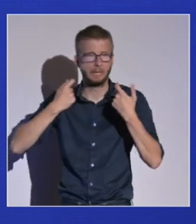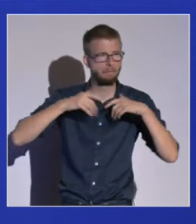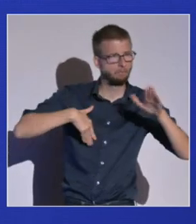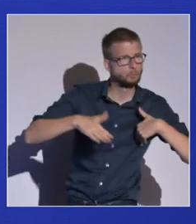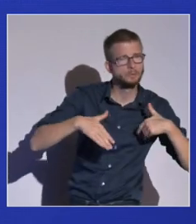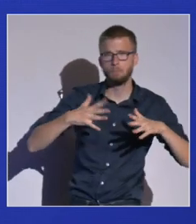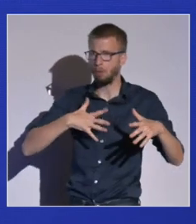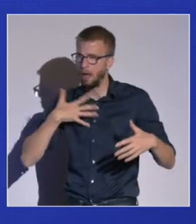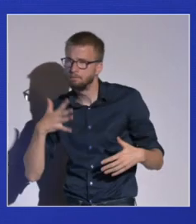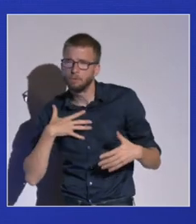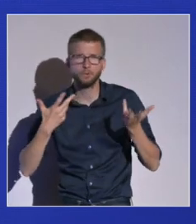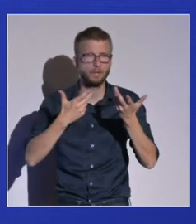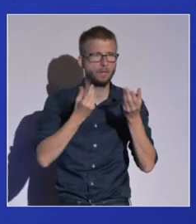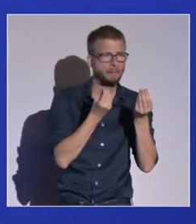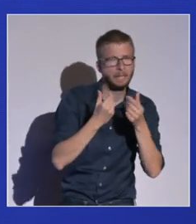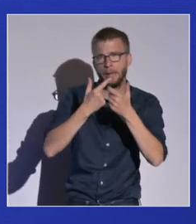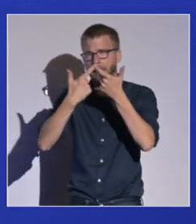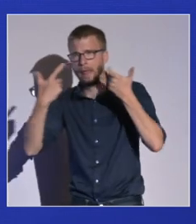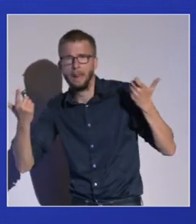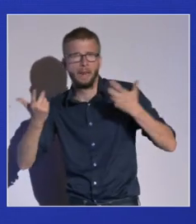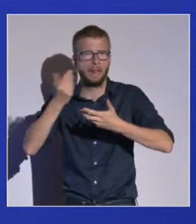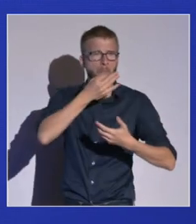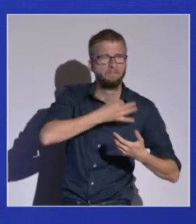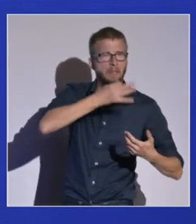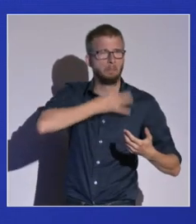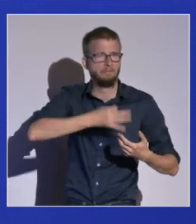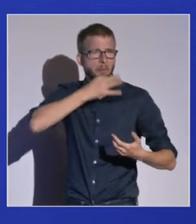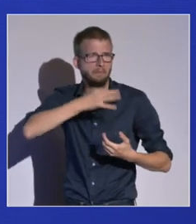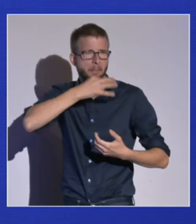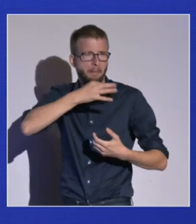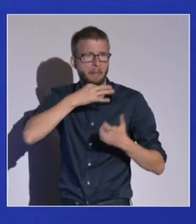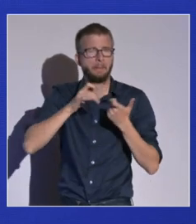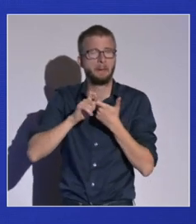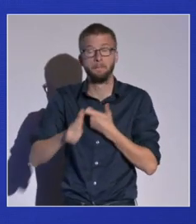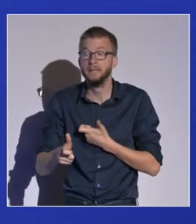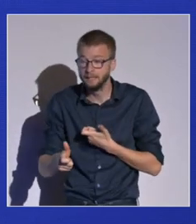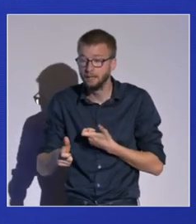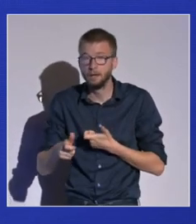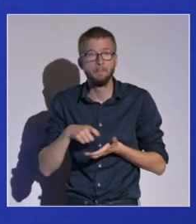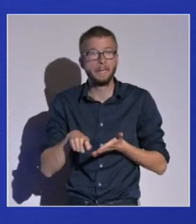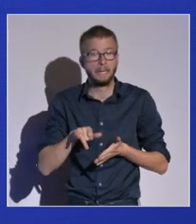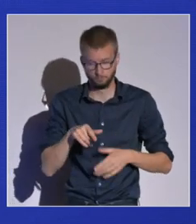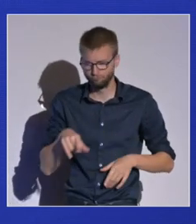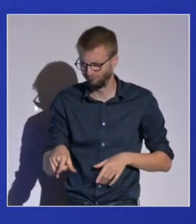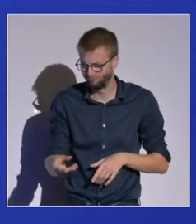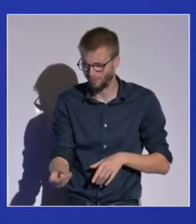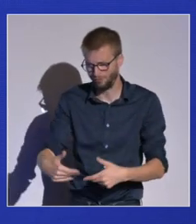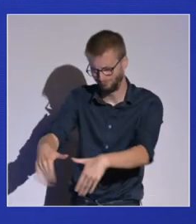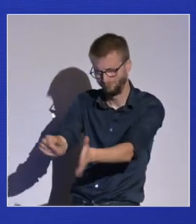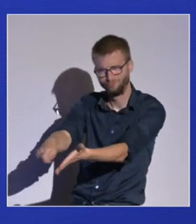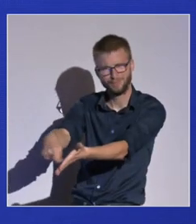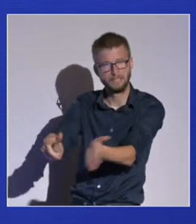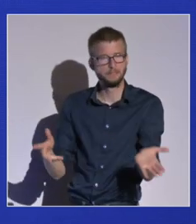des avantages matériels divers et variés, et qui laissent à leurs enfants la charge de payer